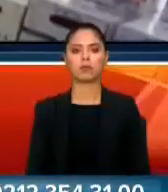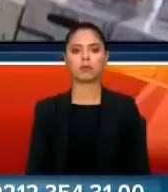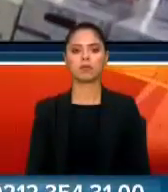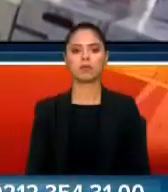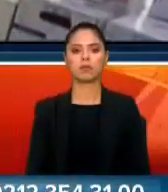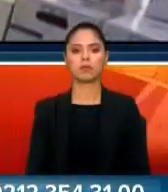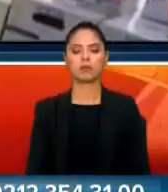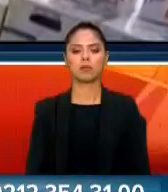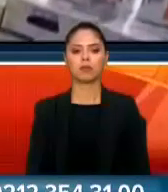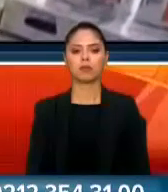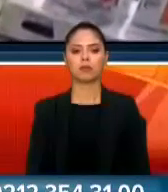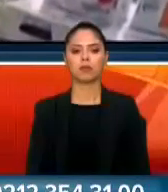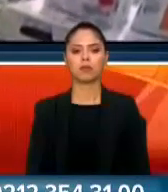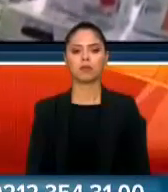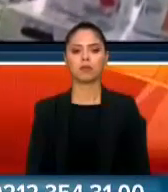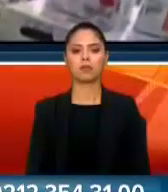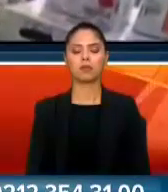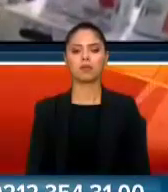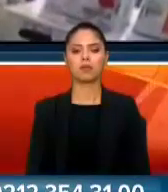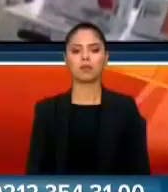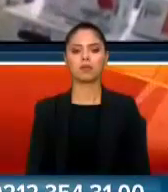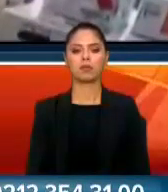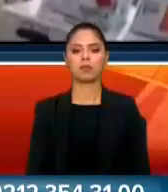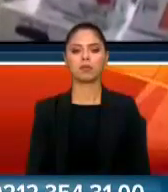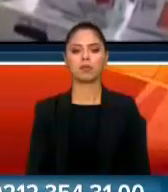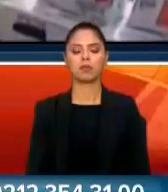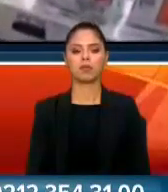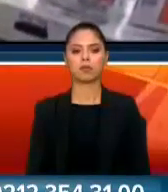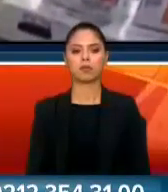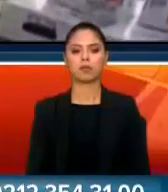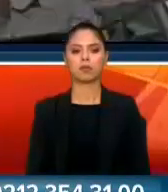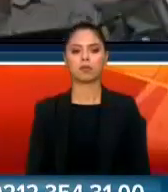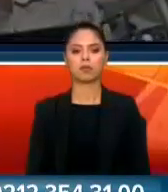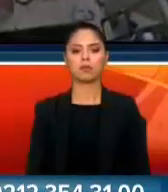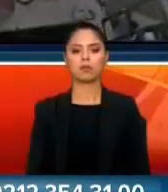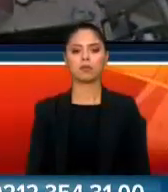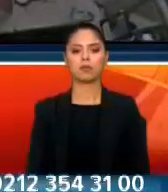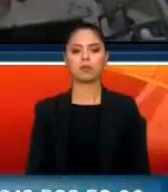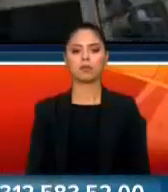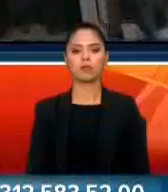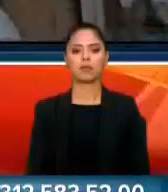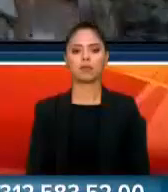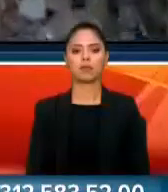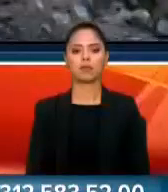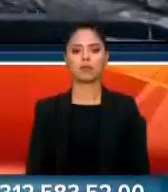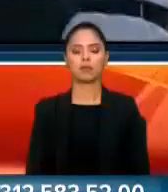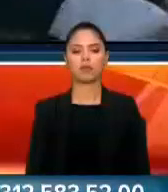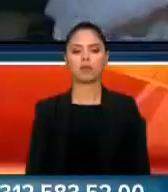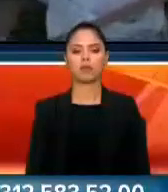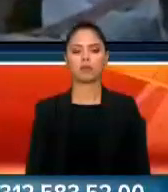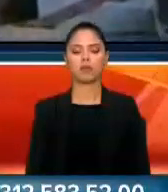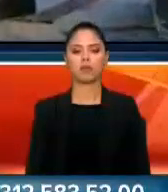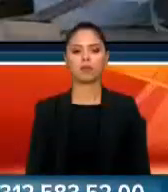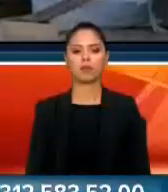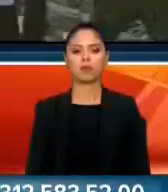250 yıldan fazla zamandır bir hareketsiz Dolayısıyla uzun süredir